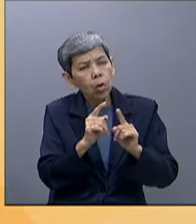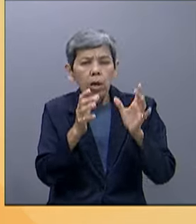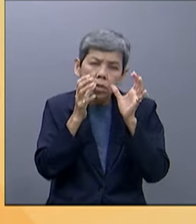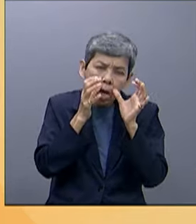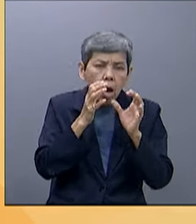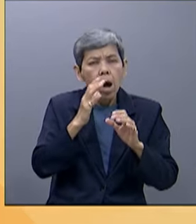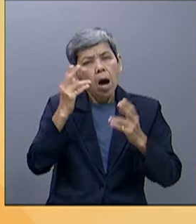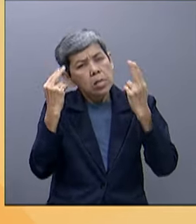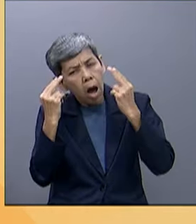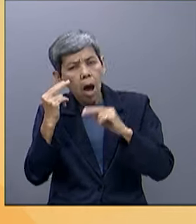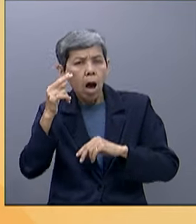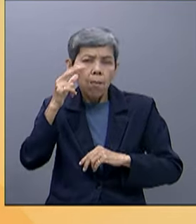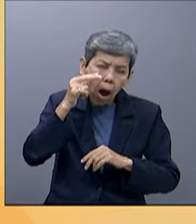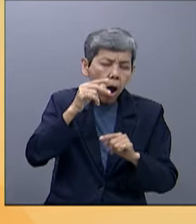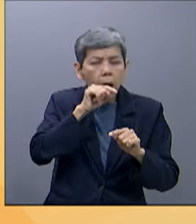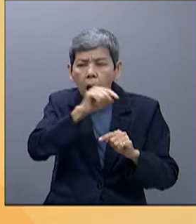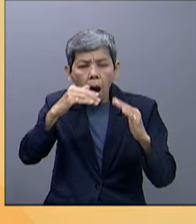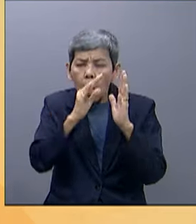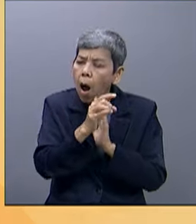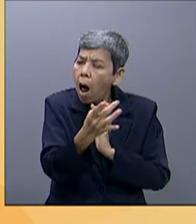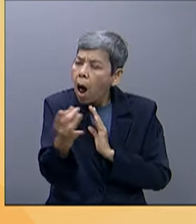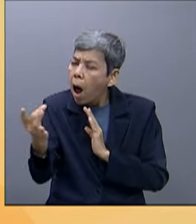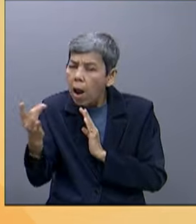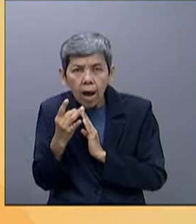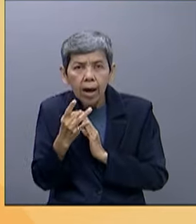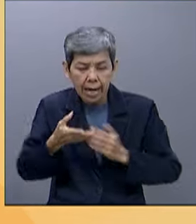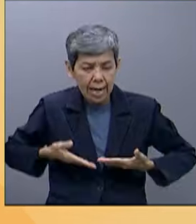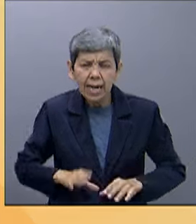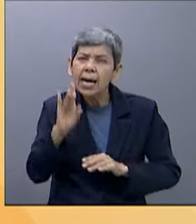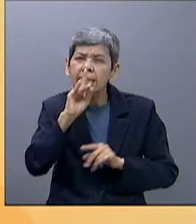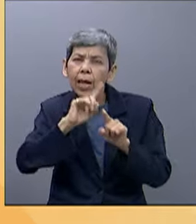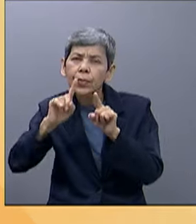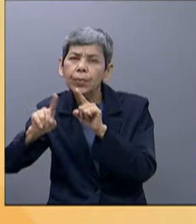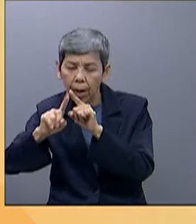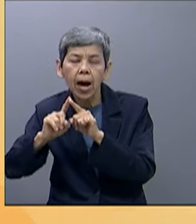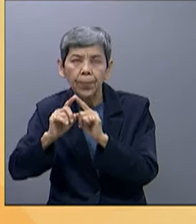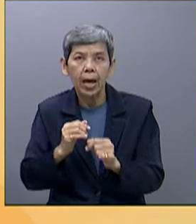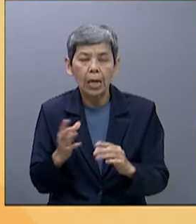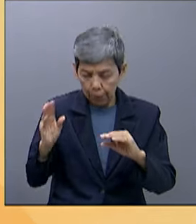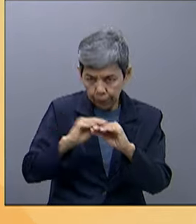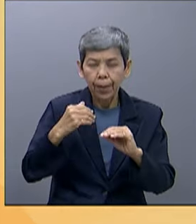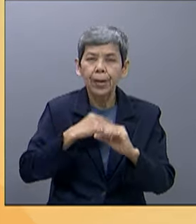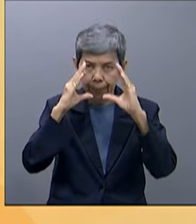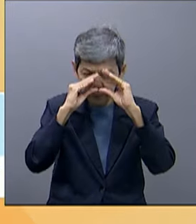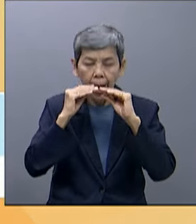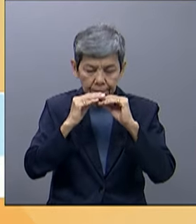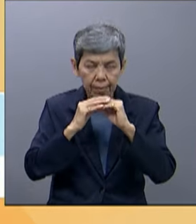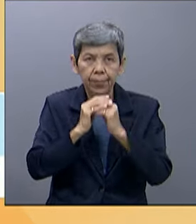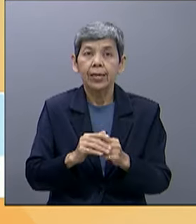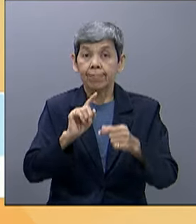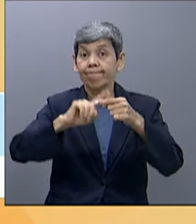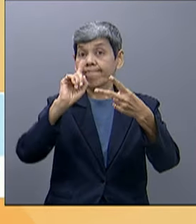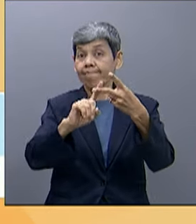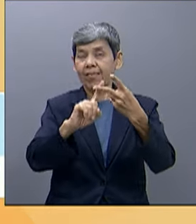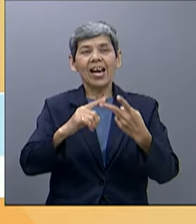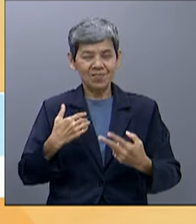องกับองค์ประธานของวัดต่างๆด้วยเป็น12ราศีค่ะซึ่งเราก็จะนำข้อขบวนแห่ทั้งกลางวันและกลางคืนด้วยนะคะอีกหนึ่งกิจกรรมเ